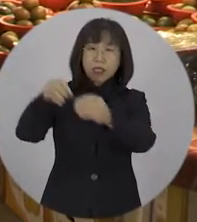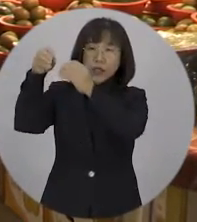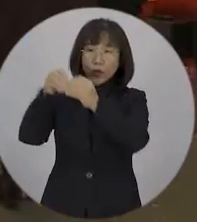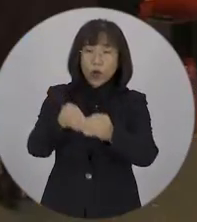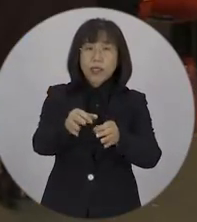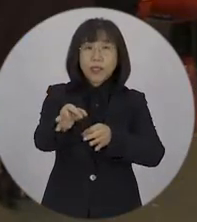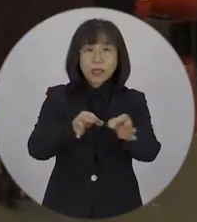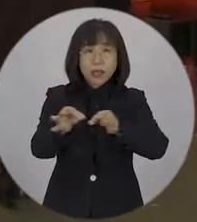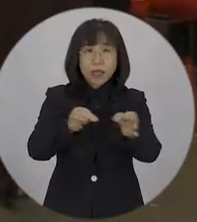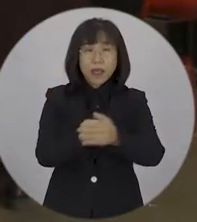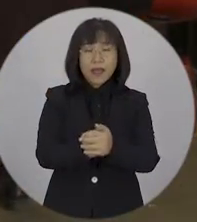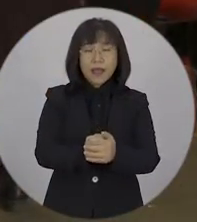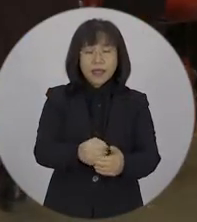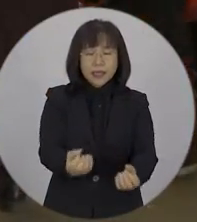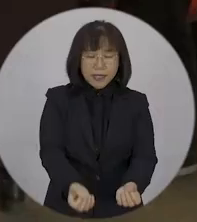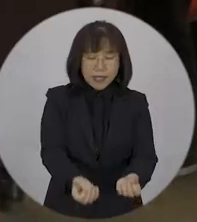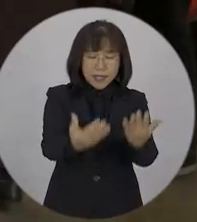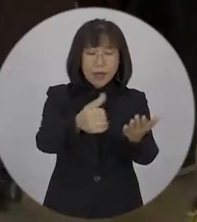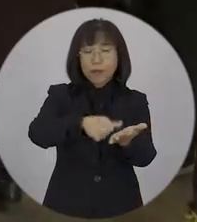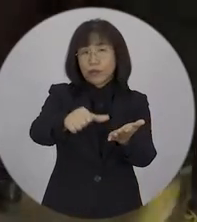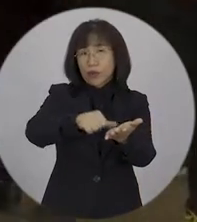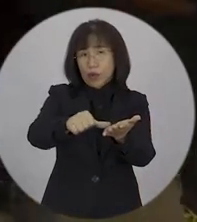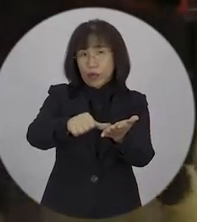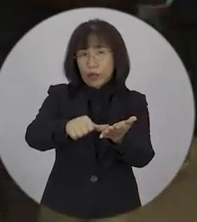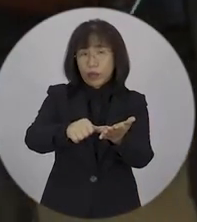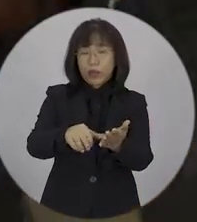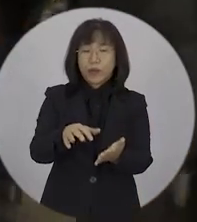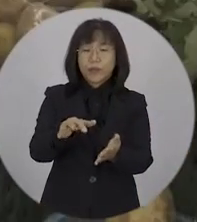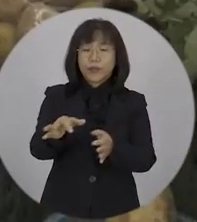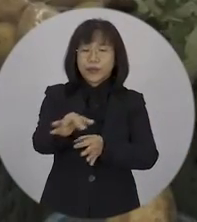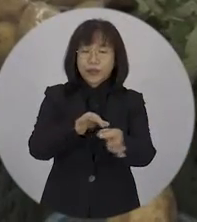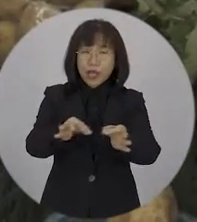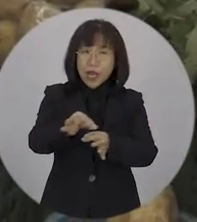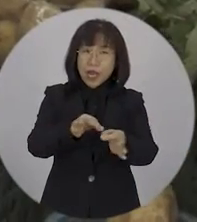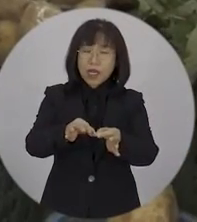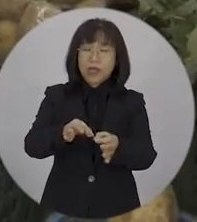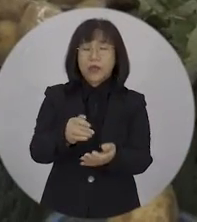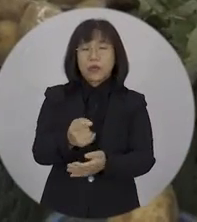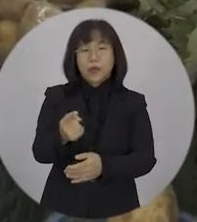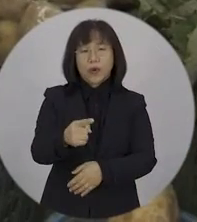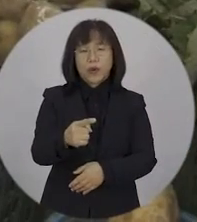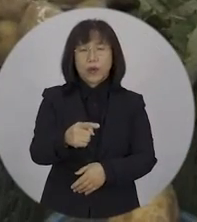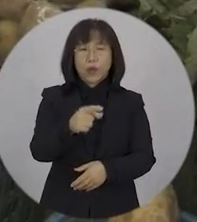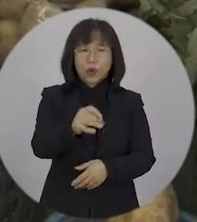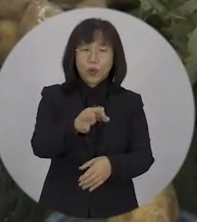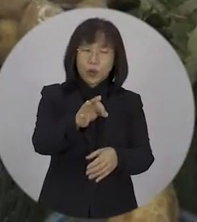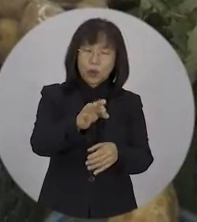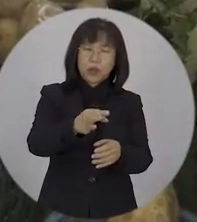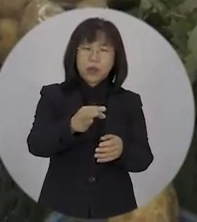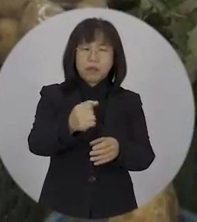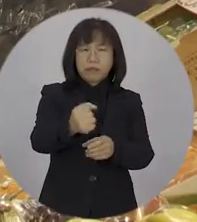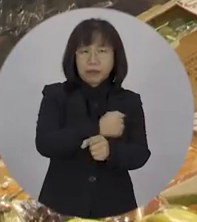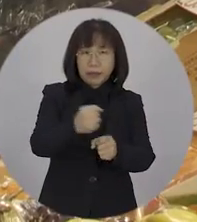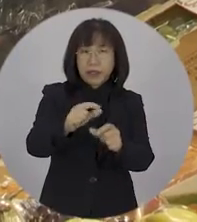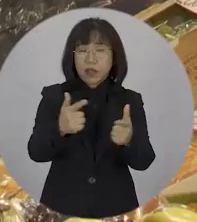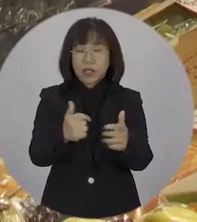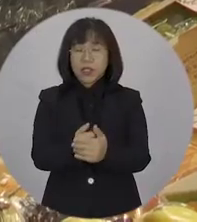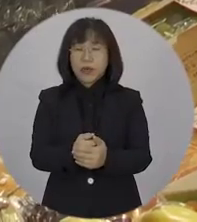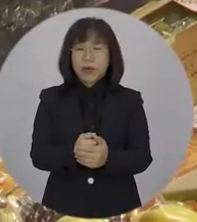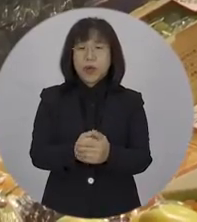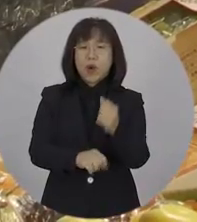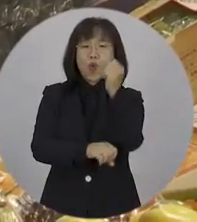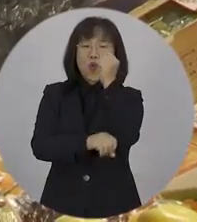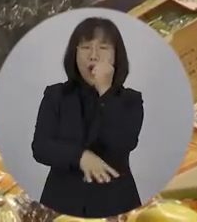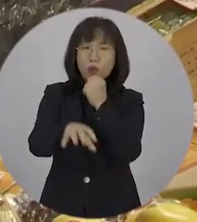성수품 품목의 집중관리 로 물가안정 을 도모하고 가격 파마 가격 표시제 원산지 표시 등을